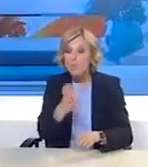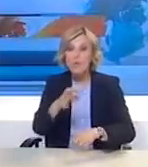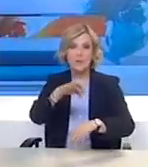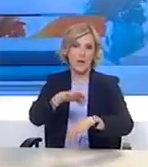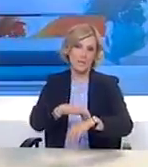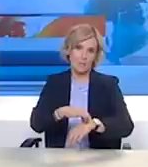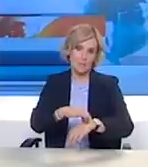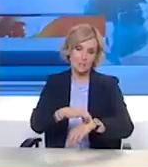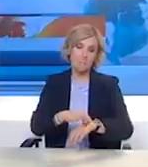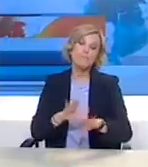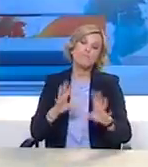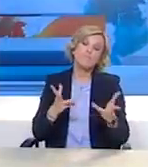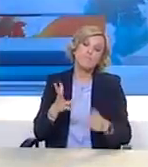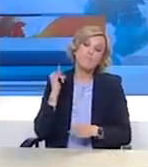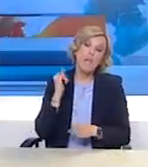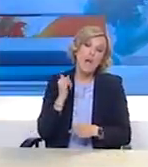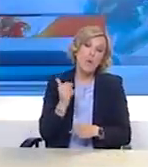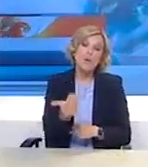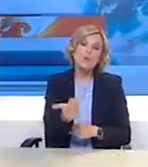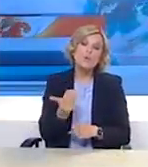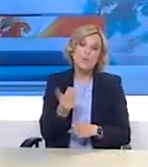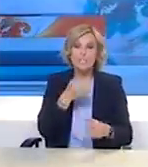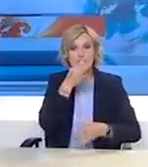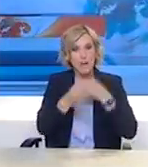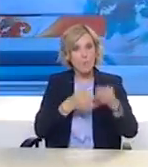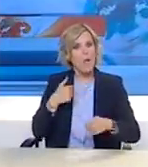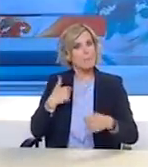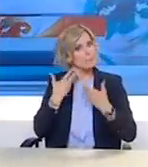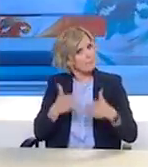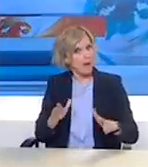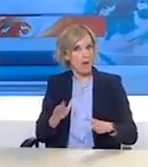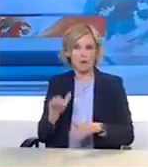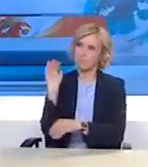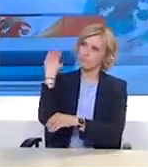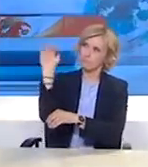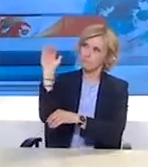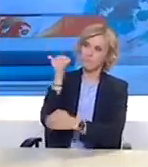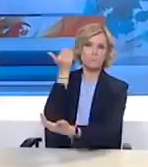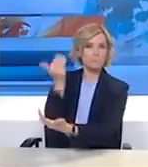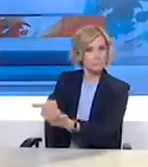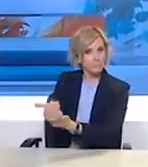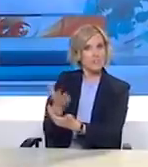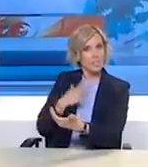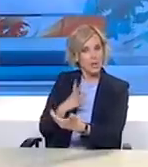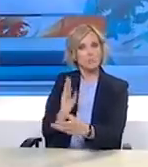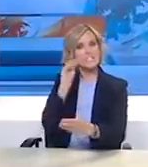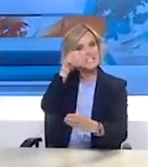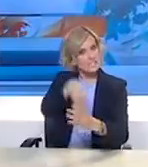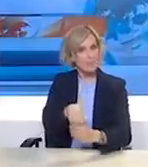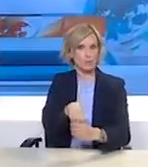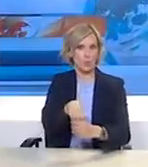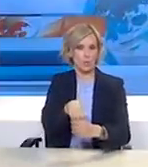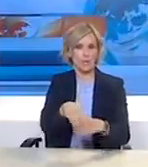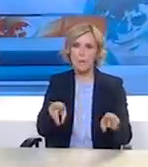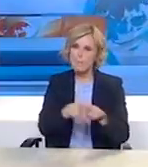νωρίς ακόμα. Το αίτημά μας προς την εταιρεία υπάρχει, θα δούμε πώς θα απαντηθεί. Εμείς έχουμε εξασφαλίσει τη συμμετοχή μας μαζί με τα άλλα